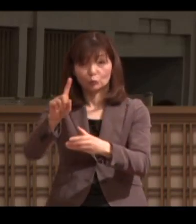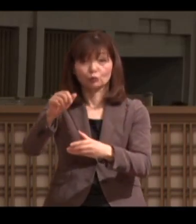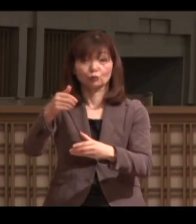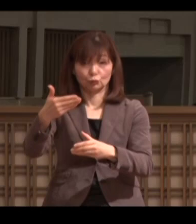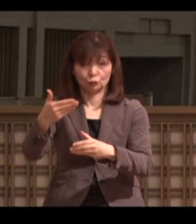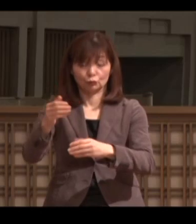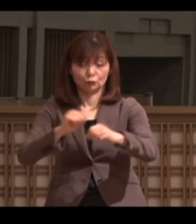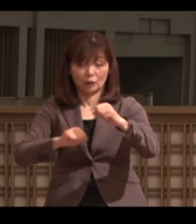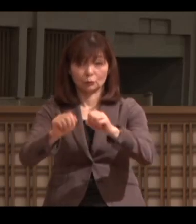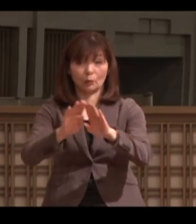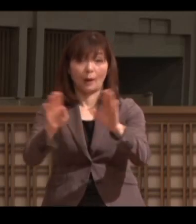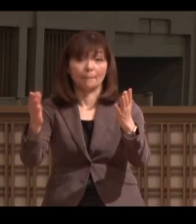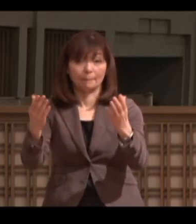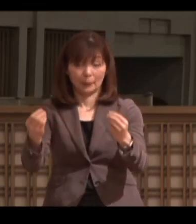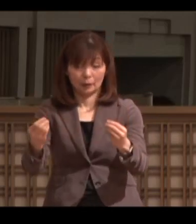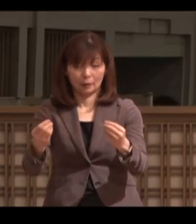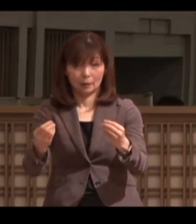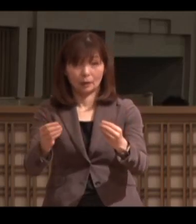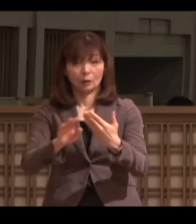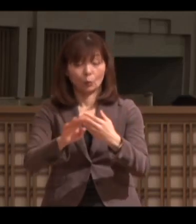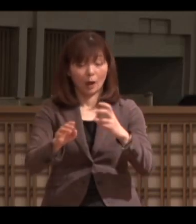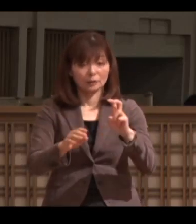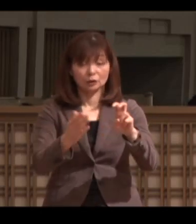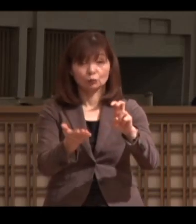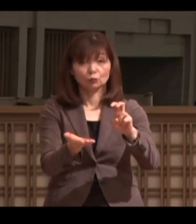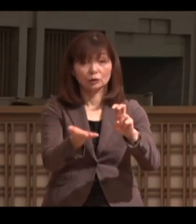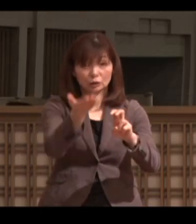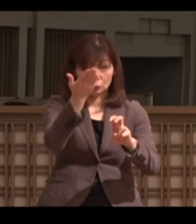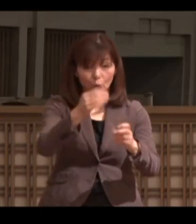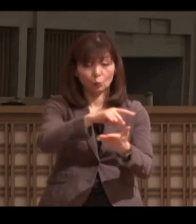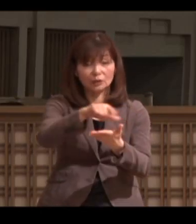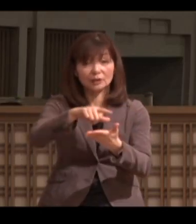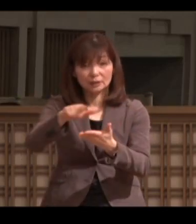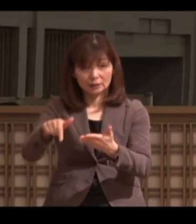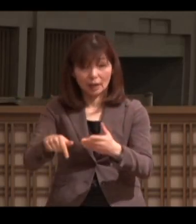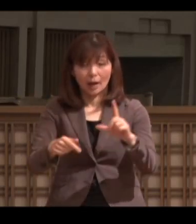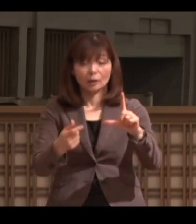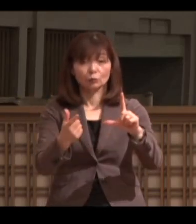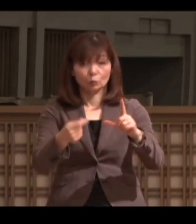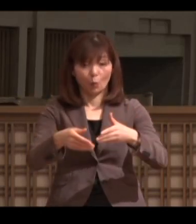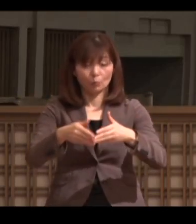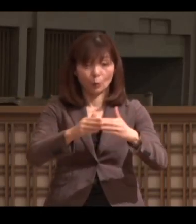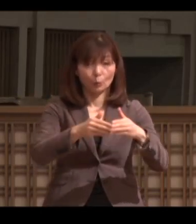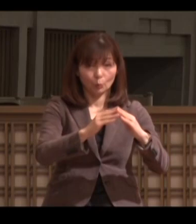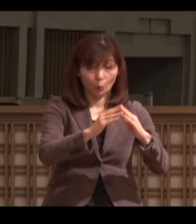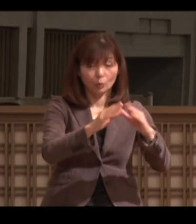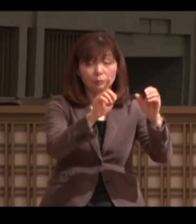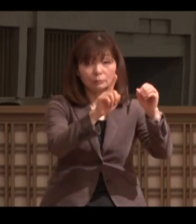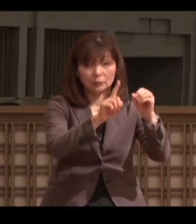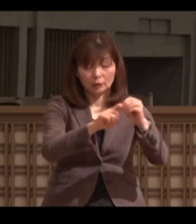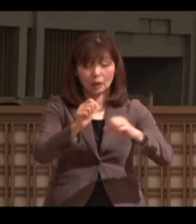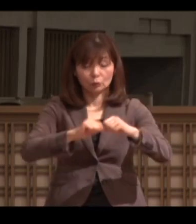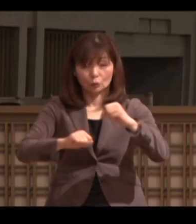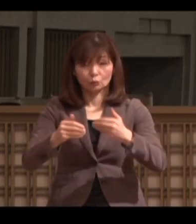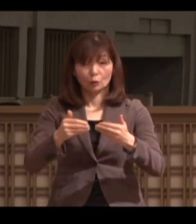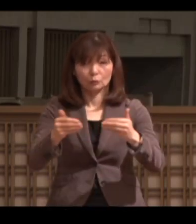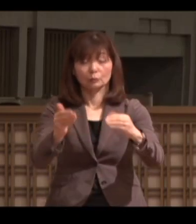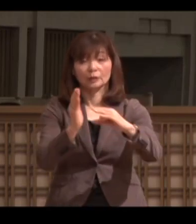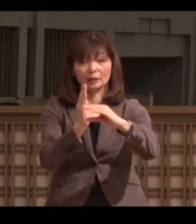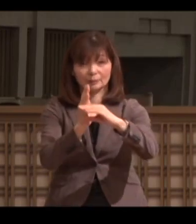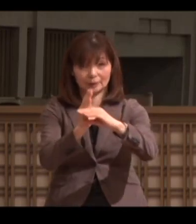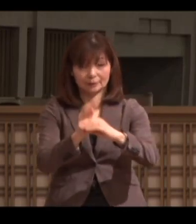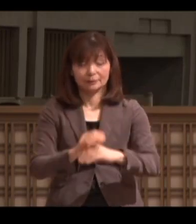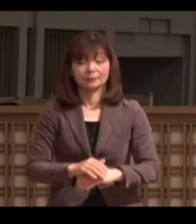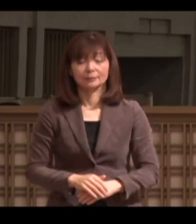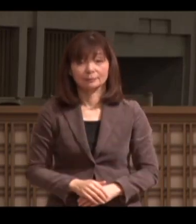おりますまた20を超える地域が広島エルもの設立に向けて取り組みを進めておられます